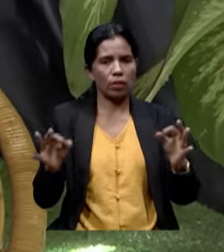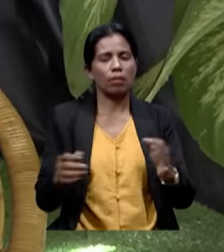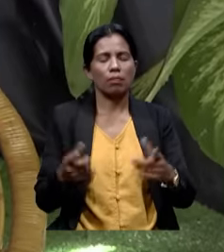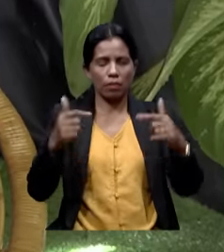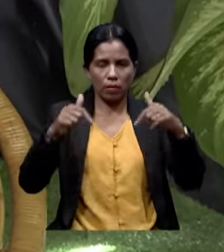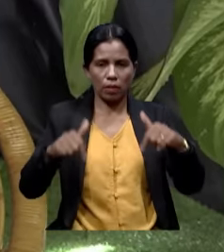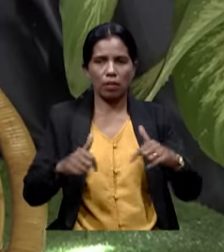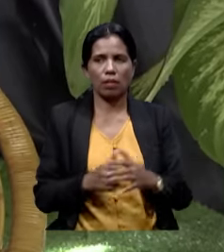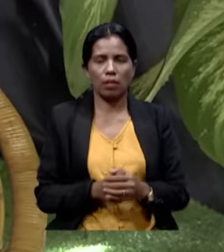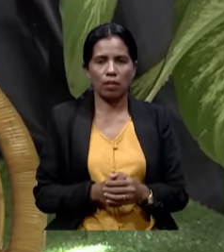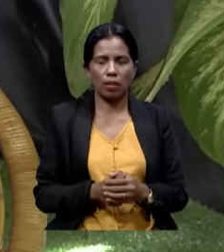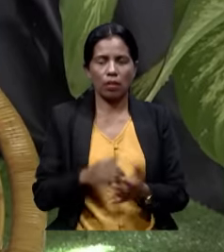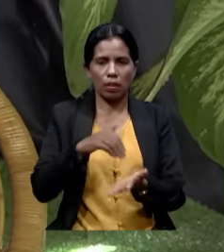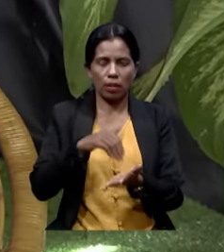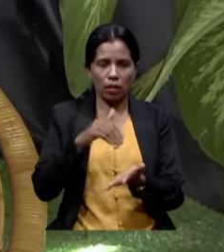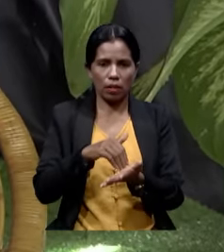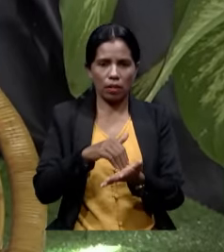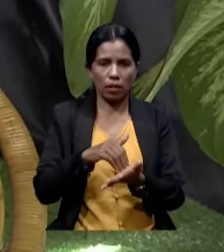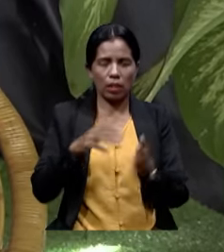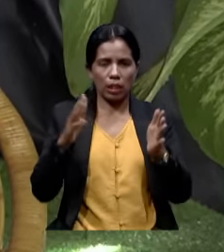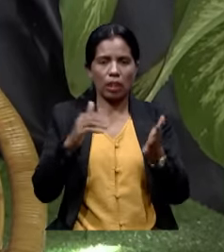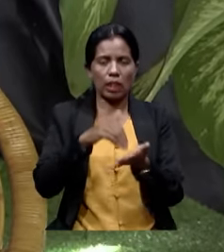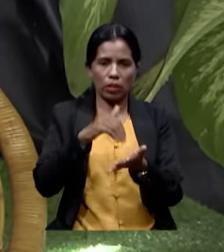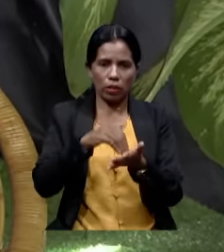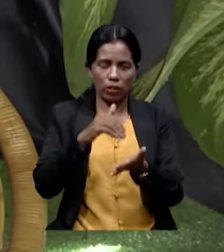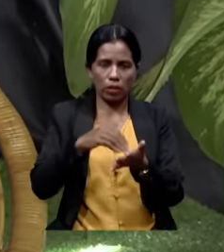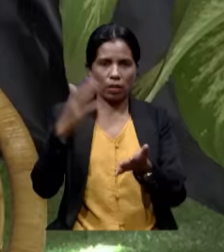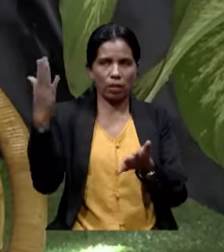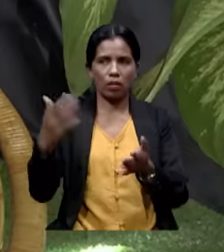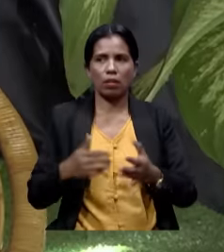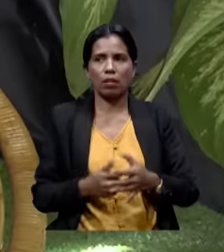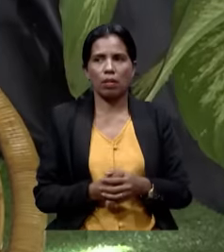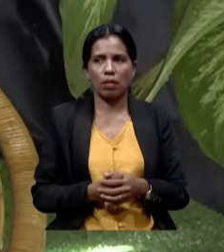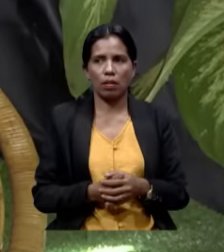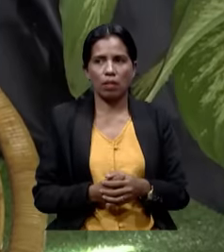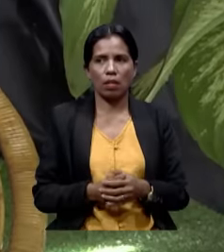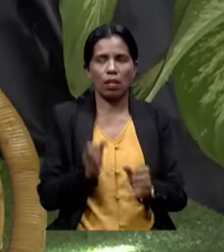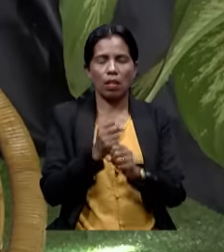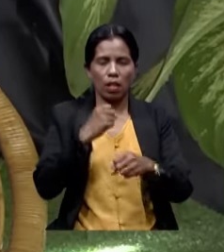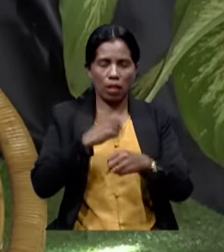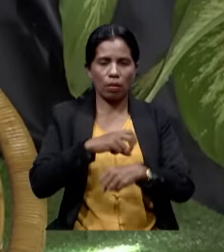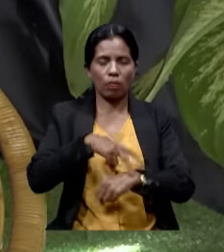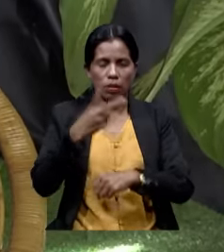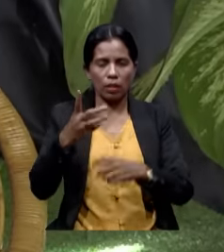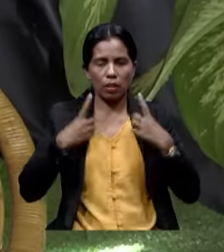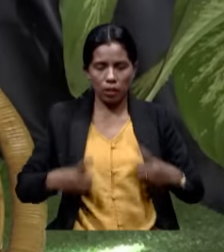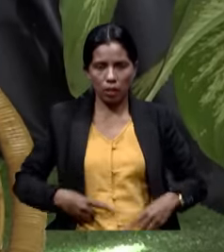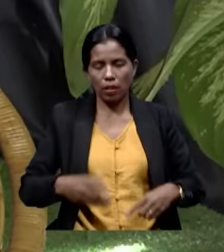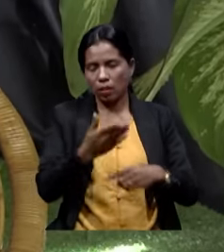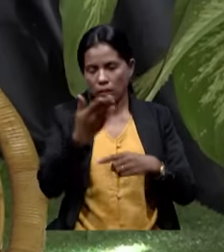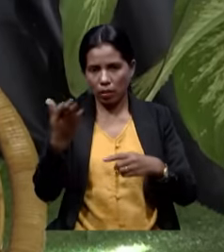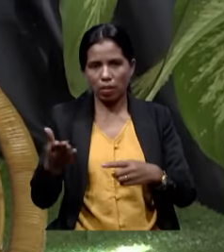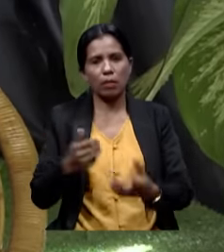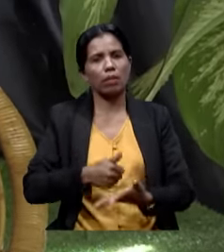ya konotasi ida estudi ban badiu, ida nemak hamonu, ida nemak dian dignidade ida bo ita bosira tu defende